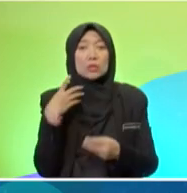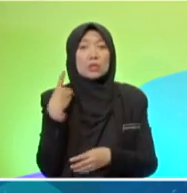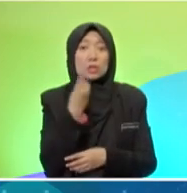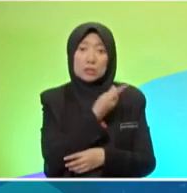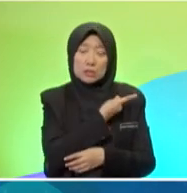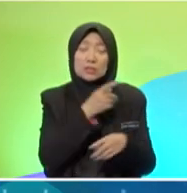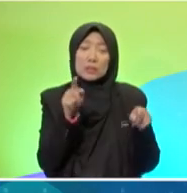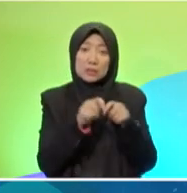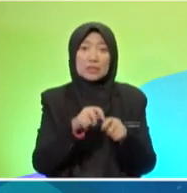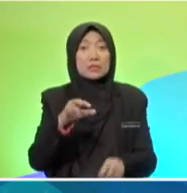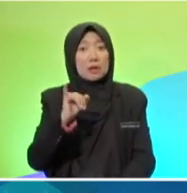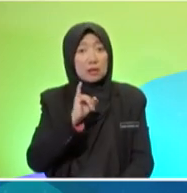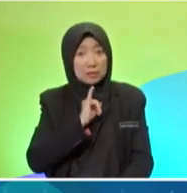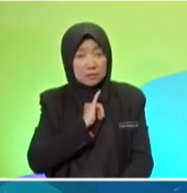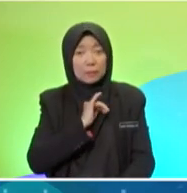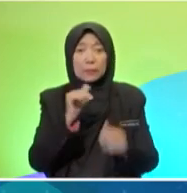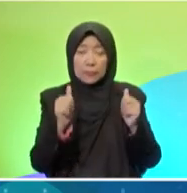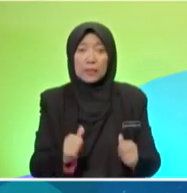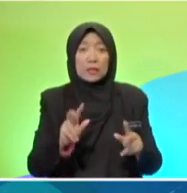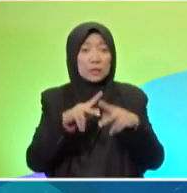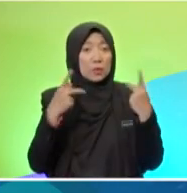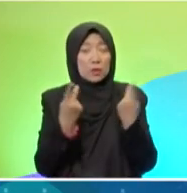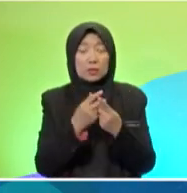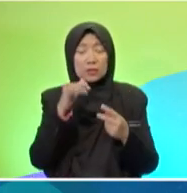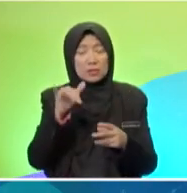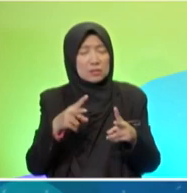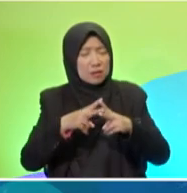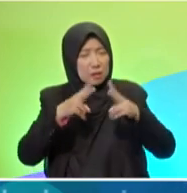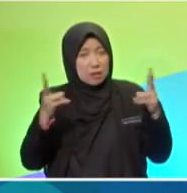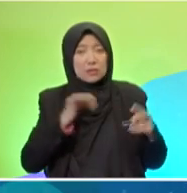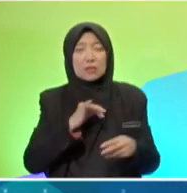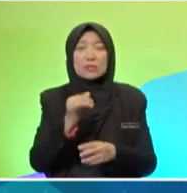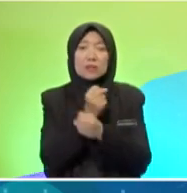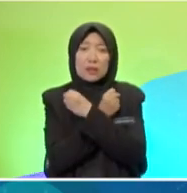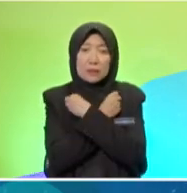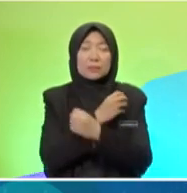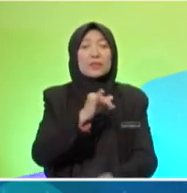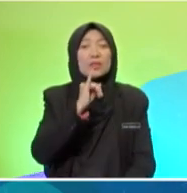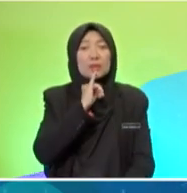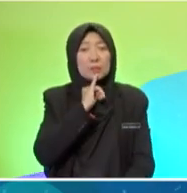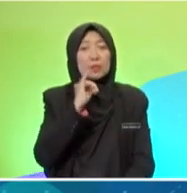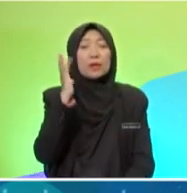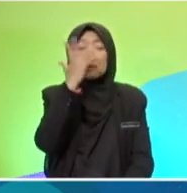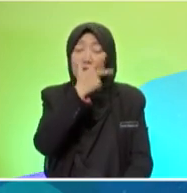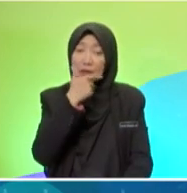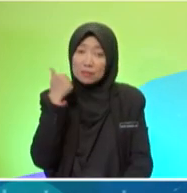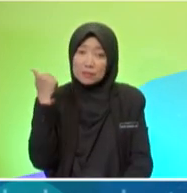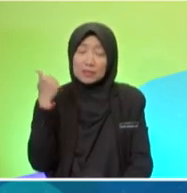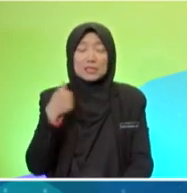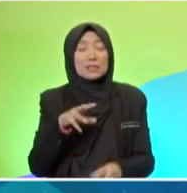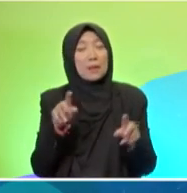saya alih ke laga yang paling saya sayangilah ibu saya yang cantik seperti bidadari